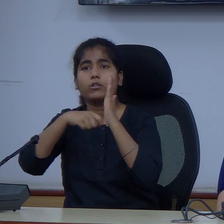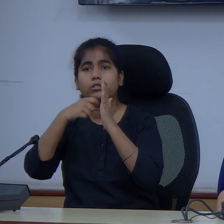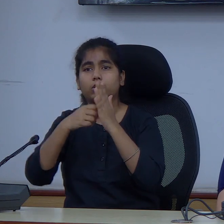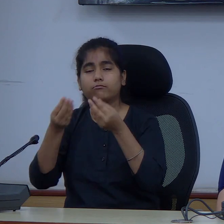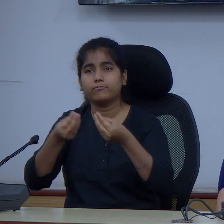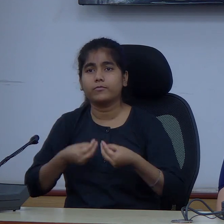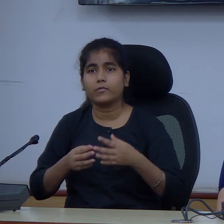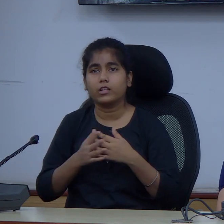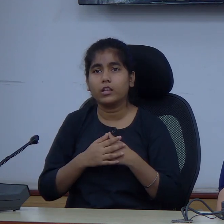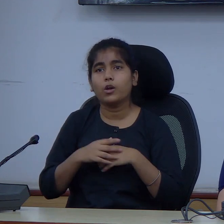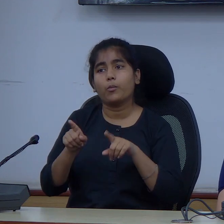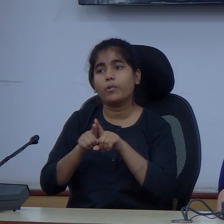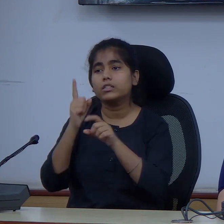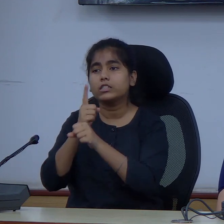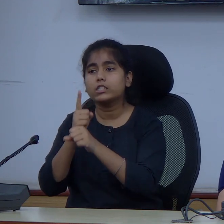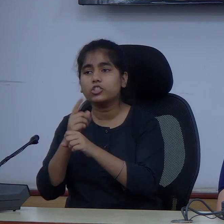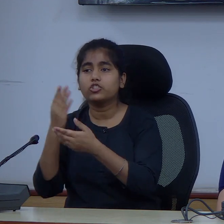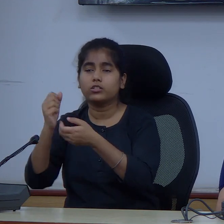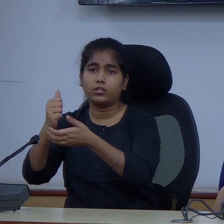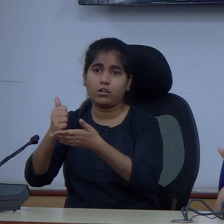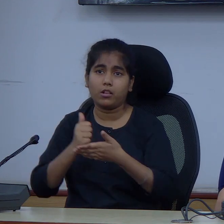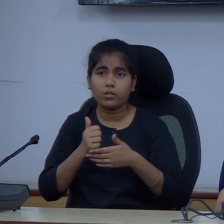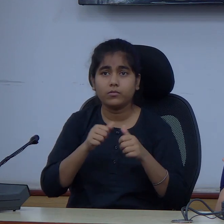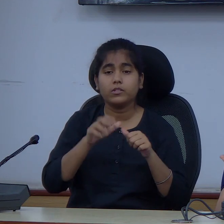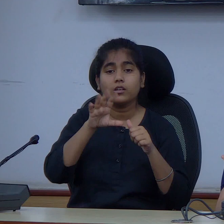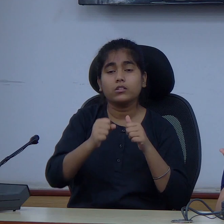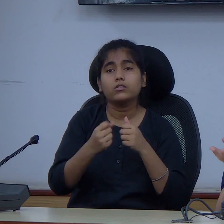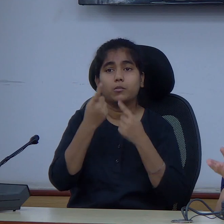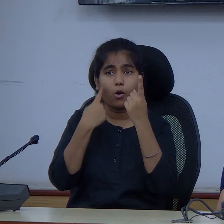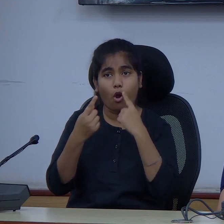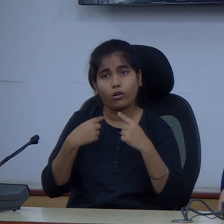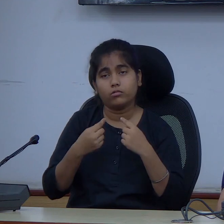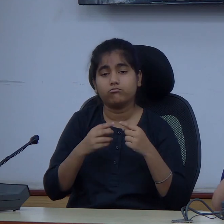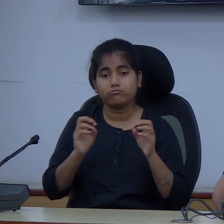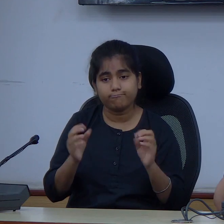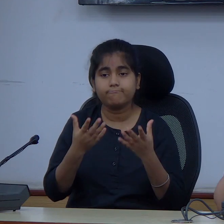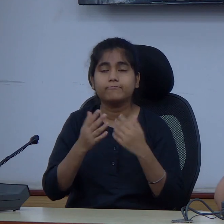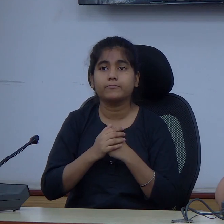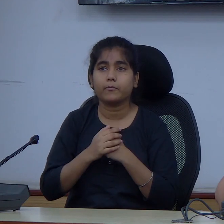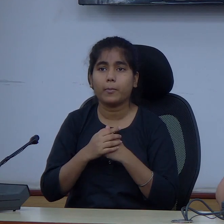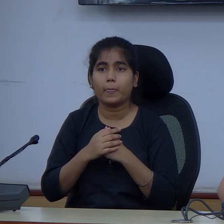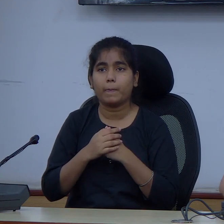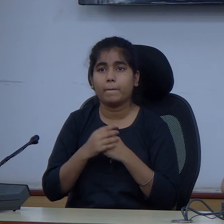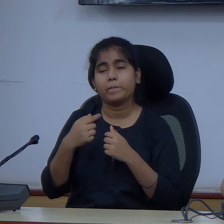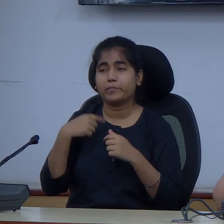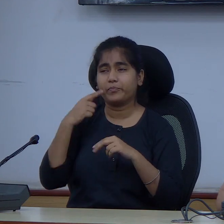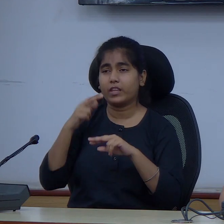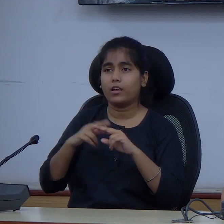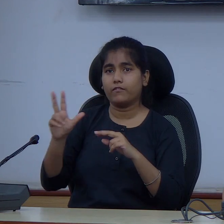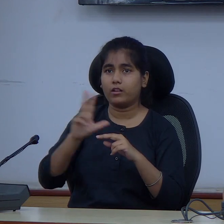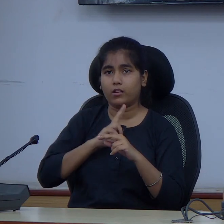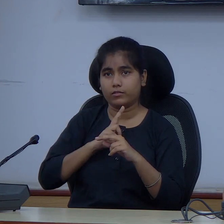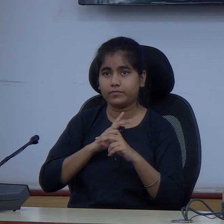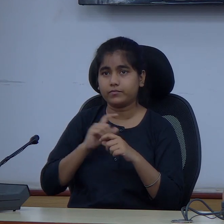योद्धा बन जाएं तो आप सब भी वो एक्सेस ऑडिट कर सकते हैं। आप स्कूल में एक प्रोजेक्ट ले सकते हैं और उसको एक्सेसिबिलिटी ऑडिट आपके टीचर्स की हेल्प के